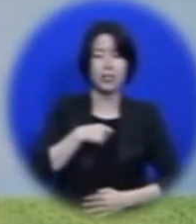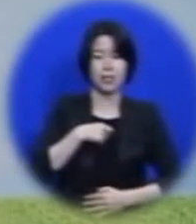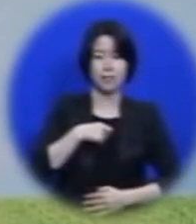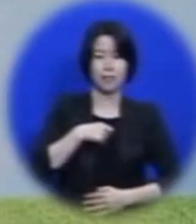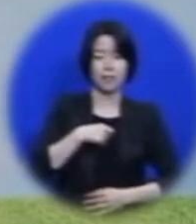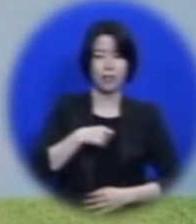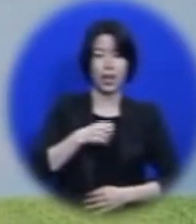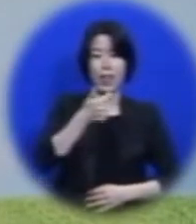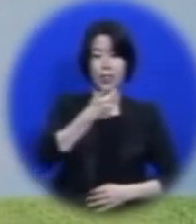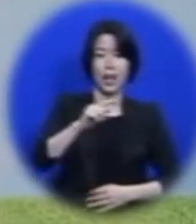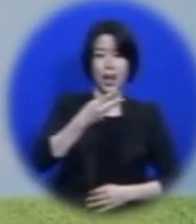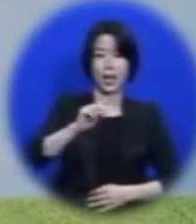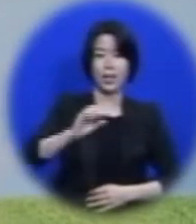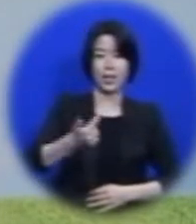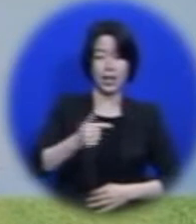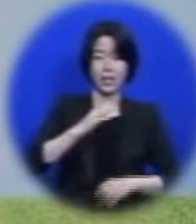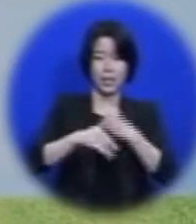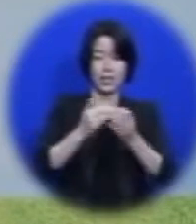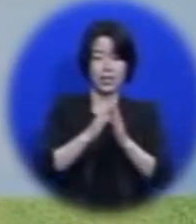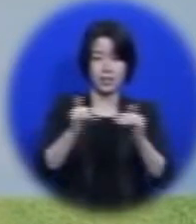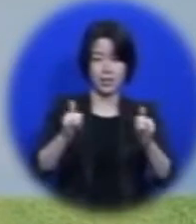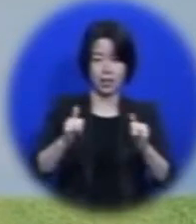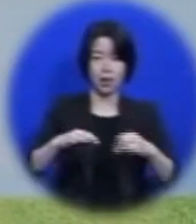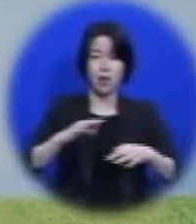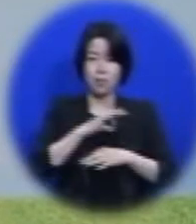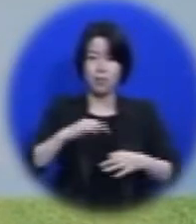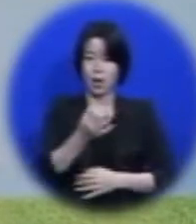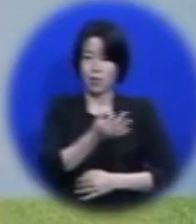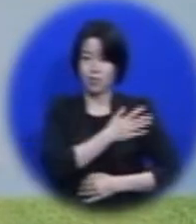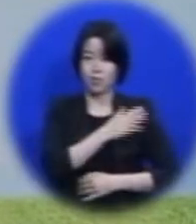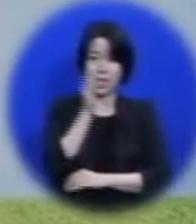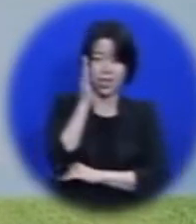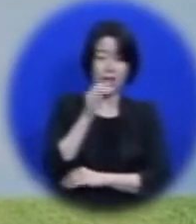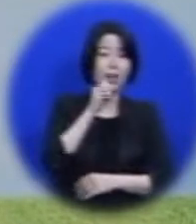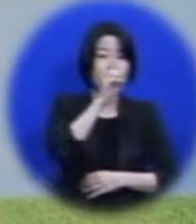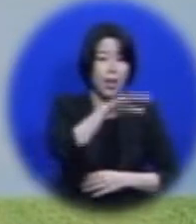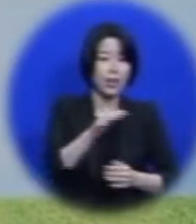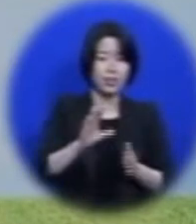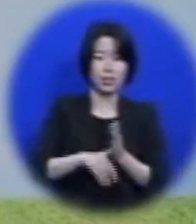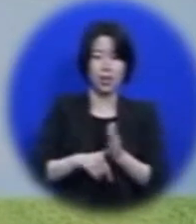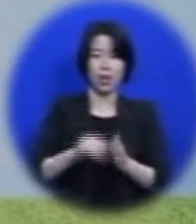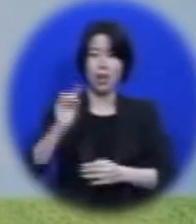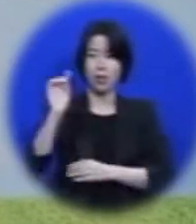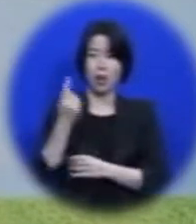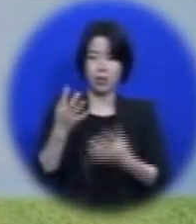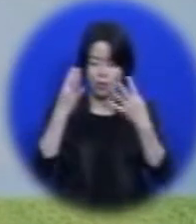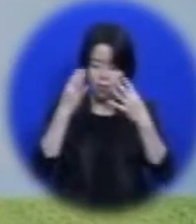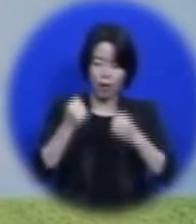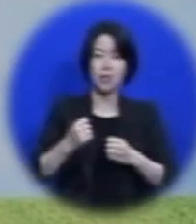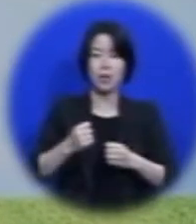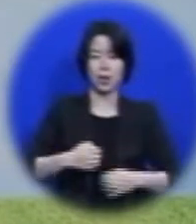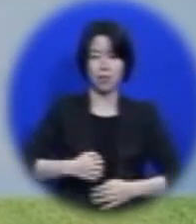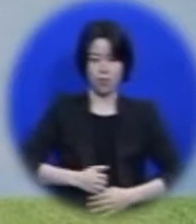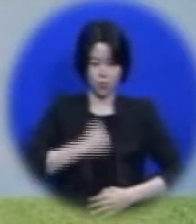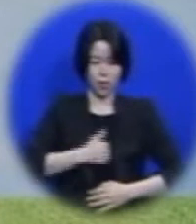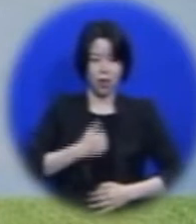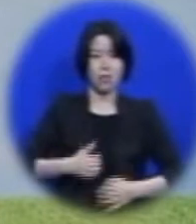나단 선지자 불의한 부자 이야기를 했을 때 다윗이 얼마나 화를 내고 흥분했는지